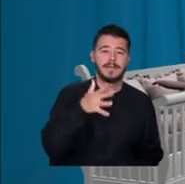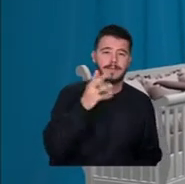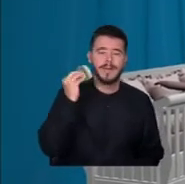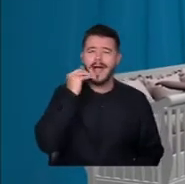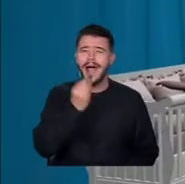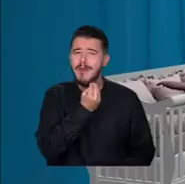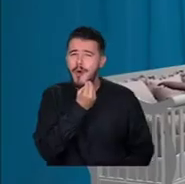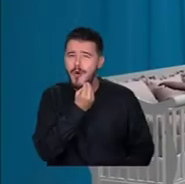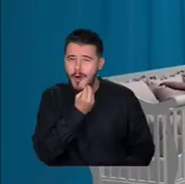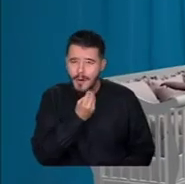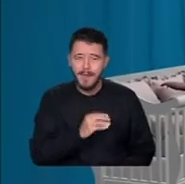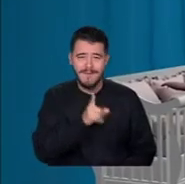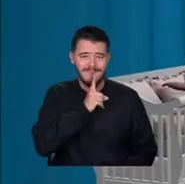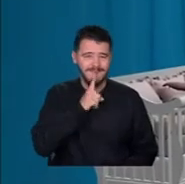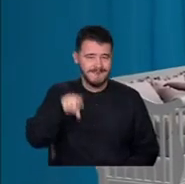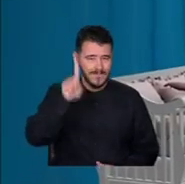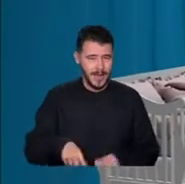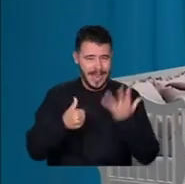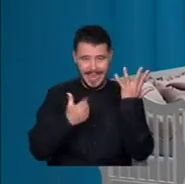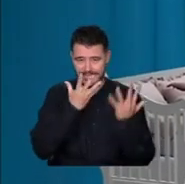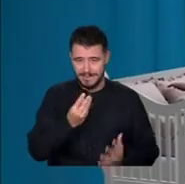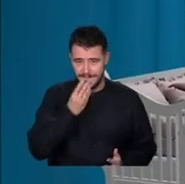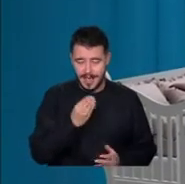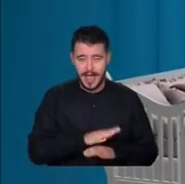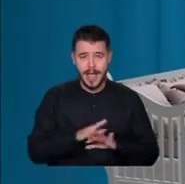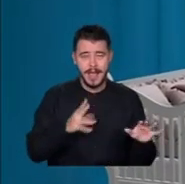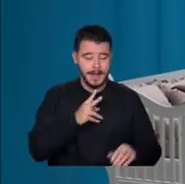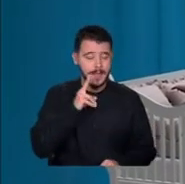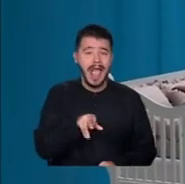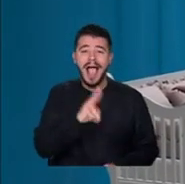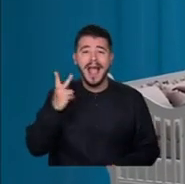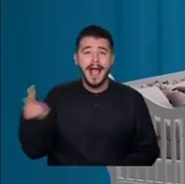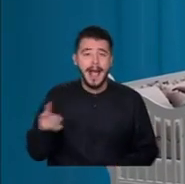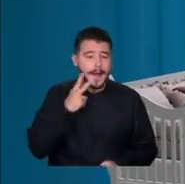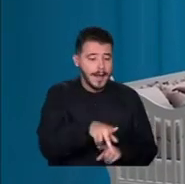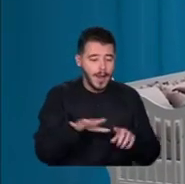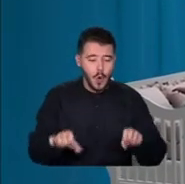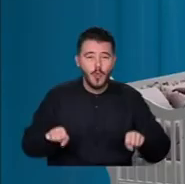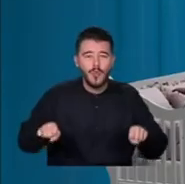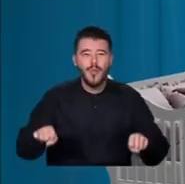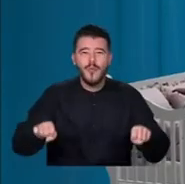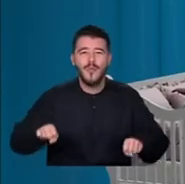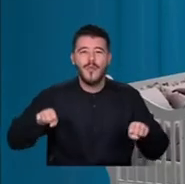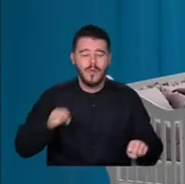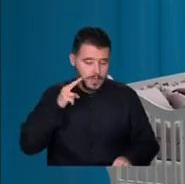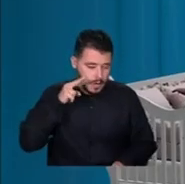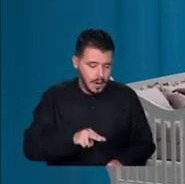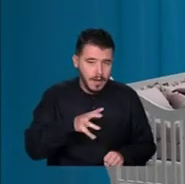Απόγευμα συνέβη ό,τι συνέβη, το παιδί βρέθηκε σχεδόν μισοπεθαμένο στην κούνια του. Το σπίτι ήταν φτωχικό,